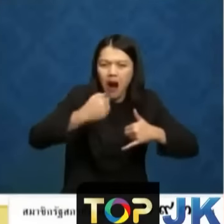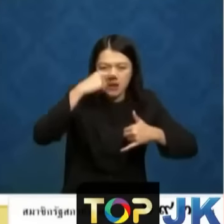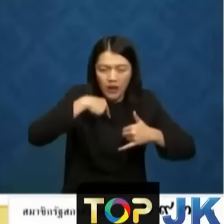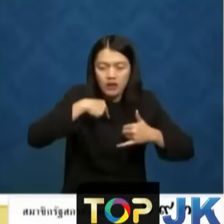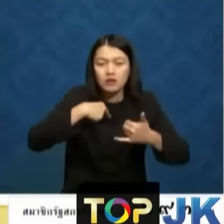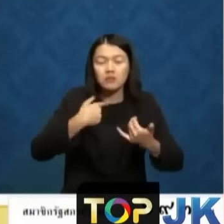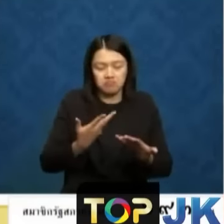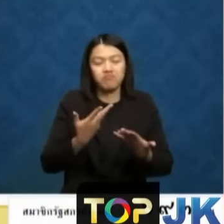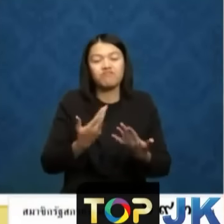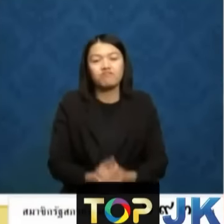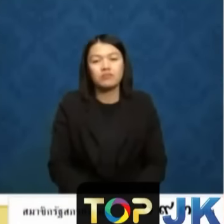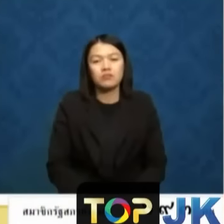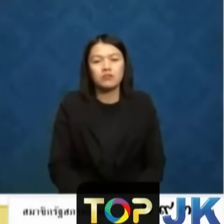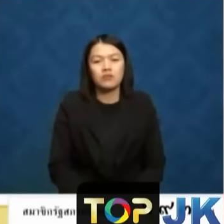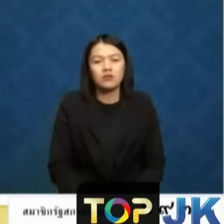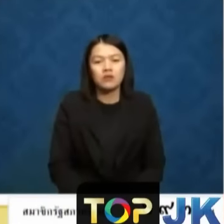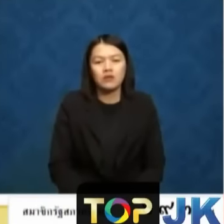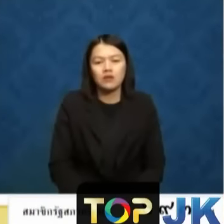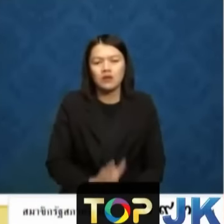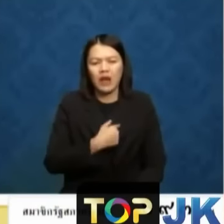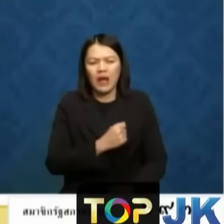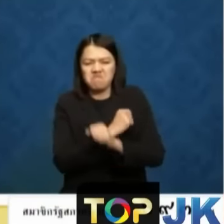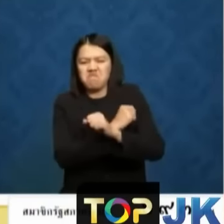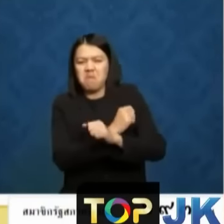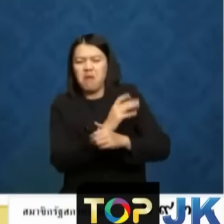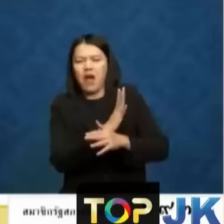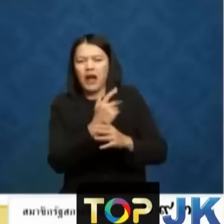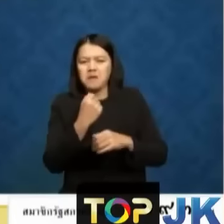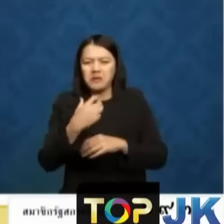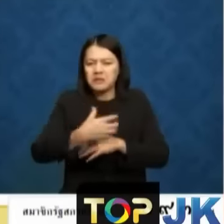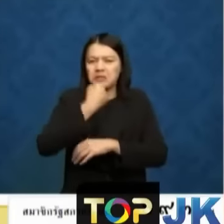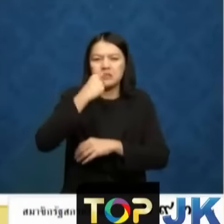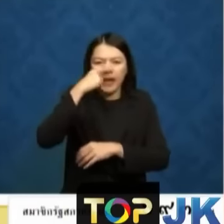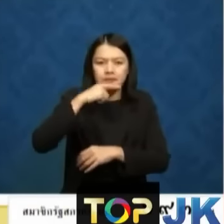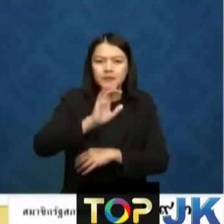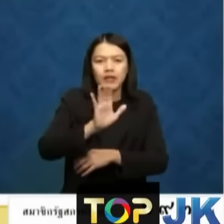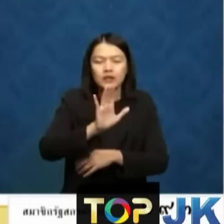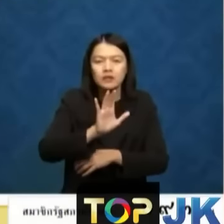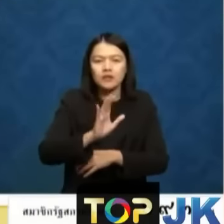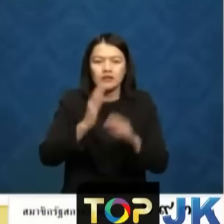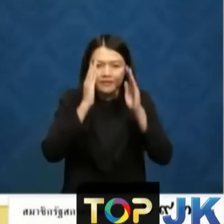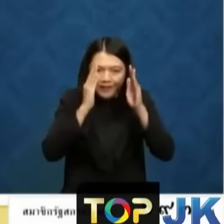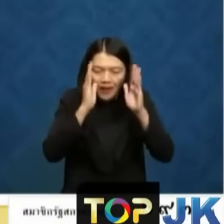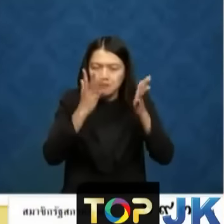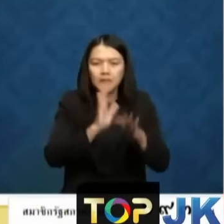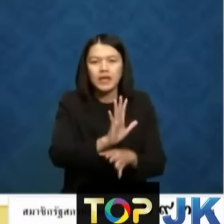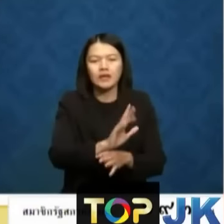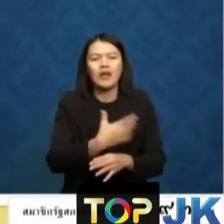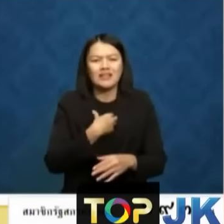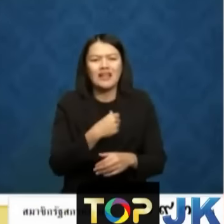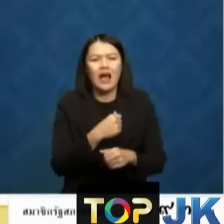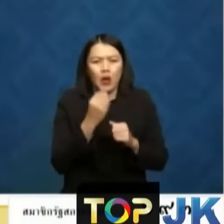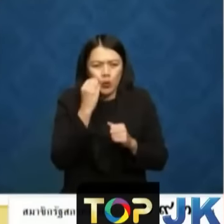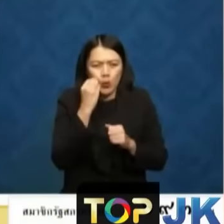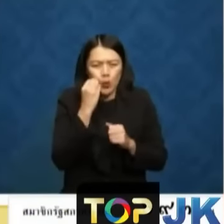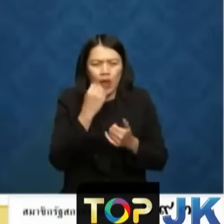ทศเราค่ะท่านประธานมากกว่าที่จะเป็นภัยความมั่นคงที่จะมายึดประเทศไทยเพราะเขาไม่ได้มีเจตนาที่ทำแบบนั้นเขาอยากอยู่บ้านเขา